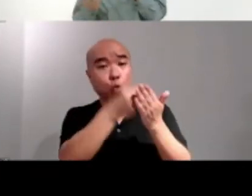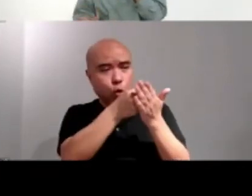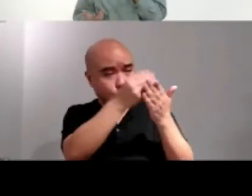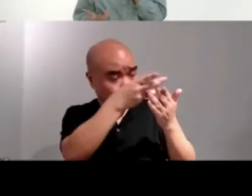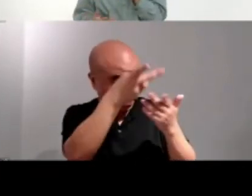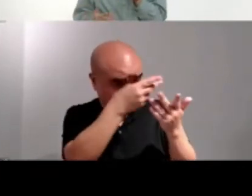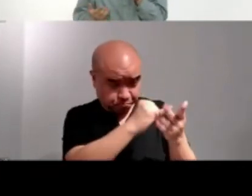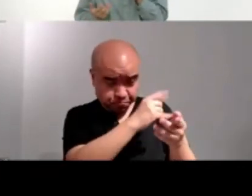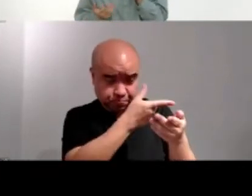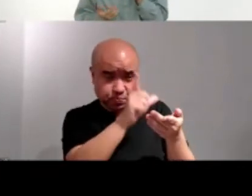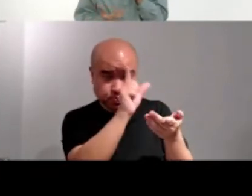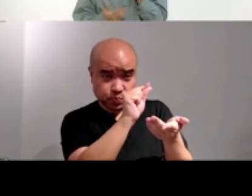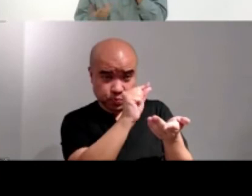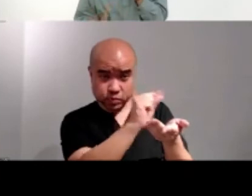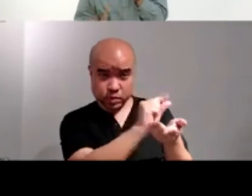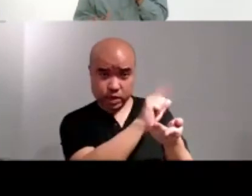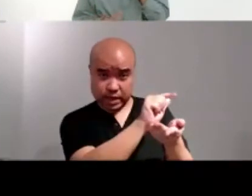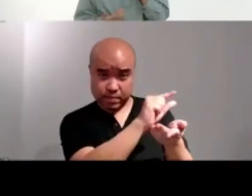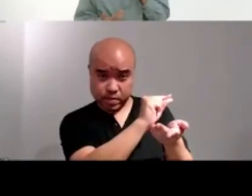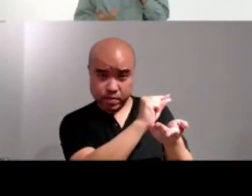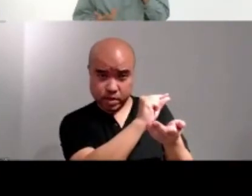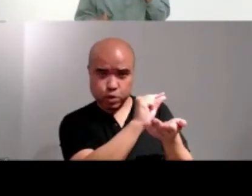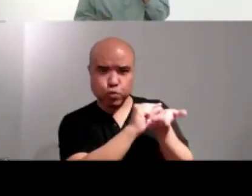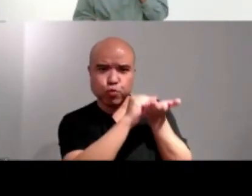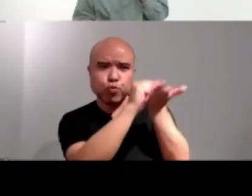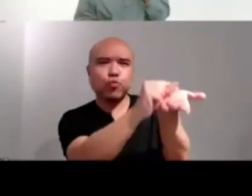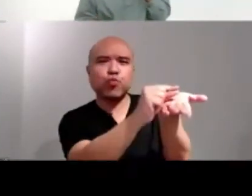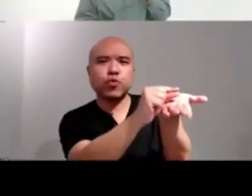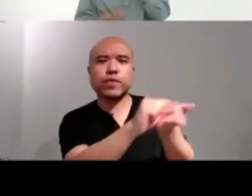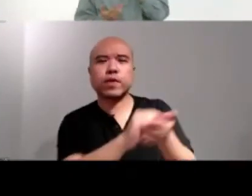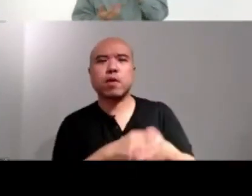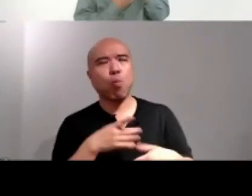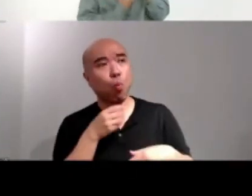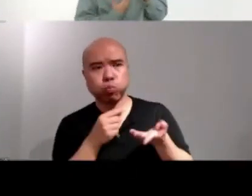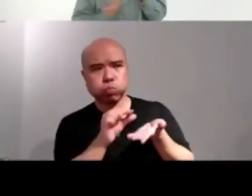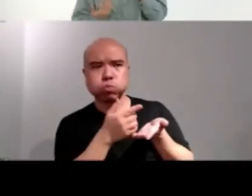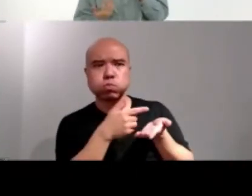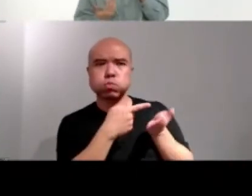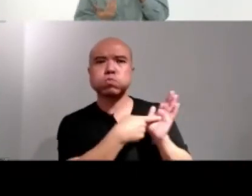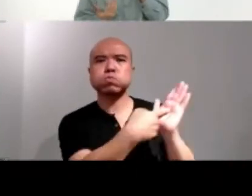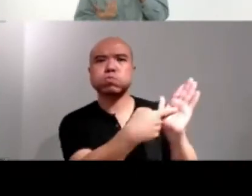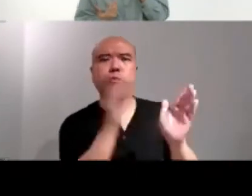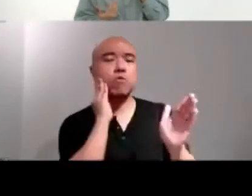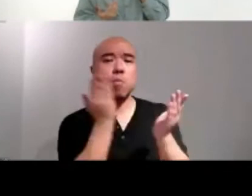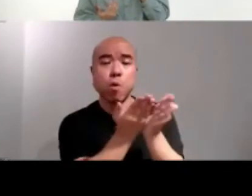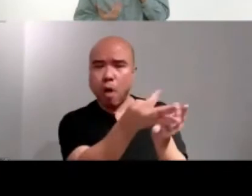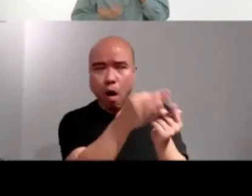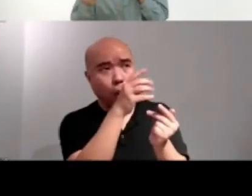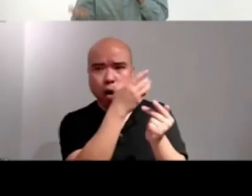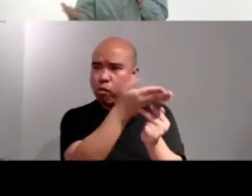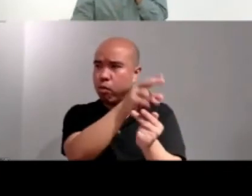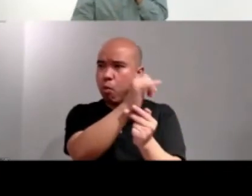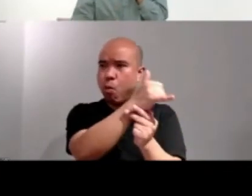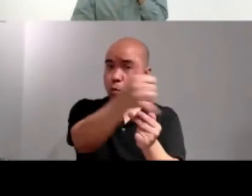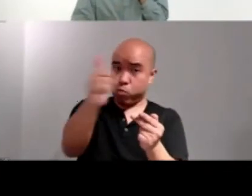畫啦咁樣。咁一發布，原來好多人都需要呢啲嘢嘅。頭先我講個故事可能就係、創